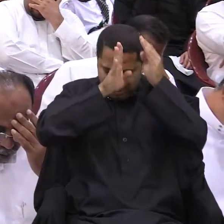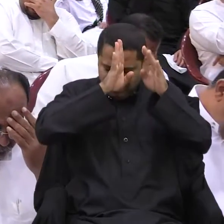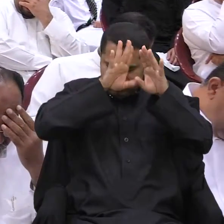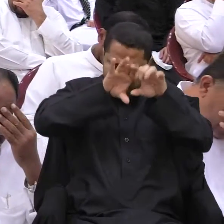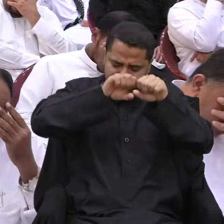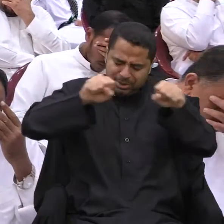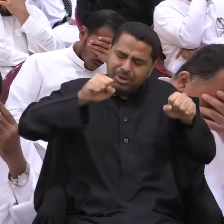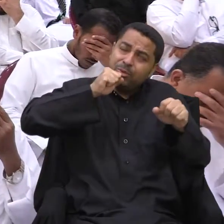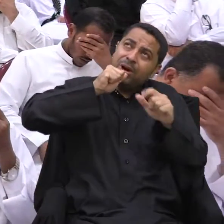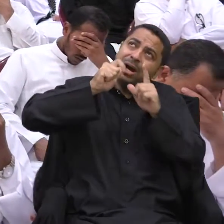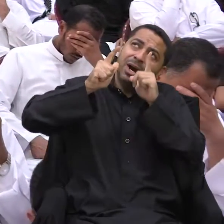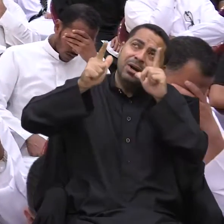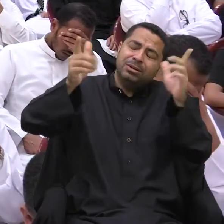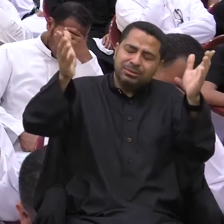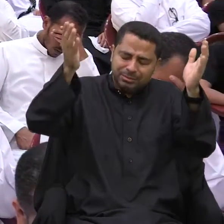وحسينان